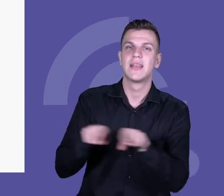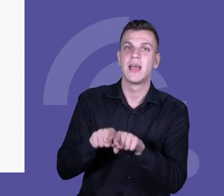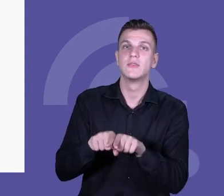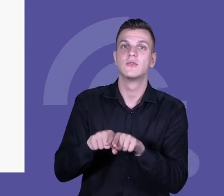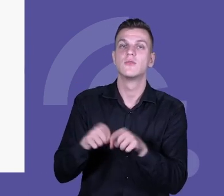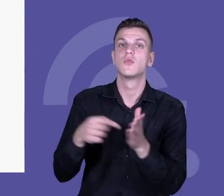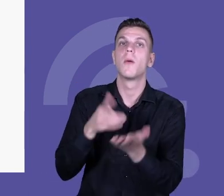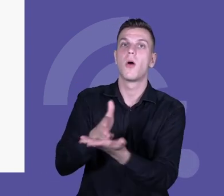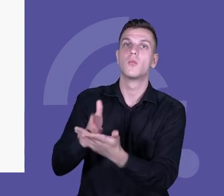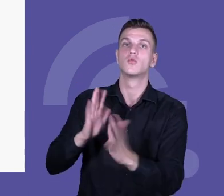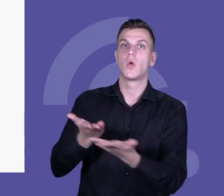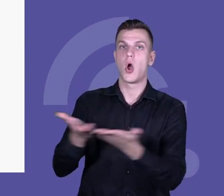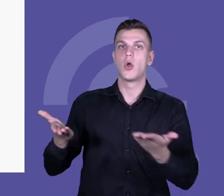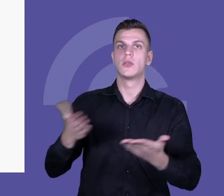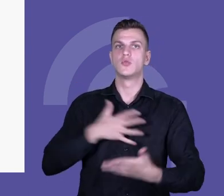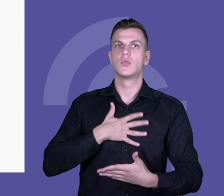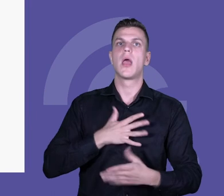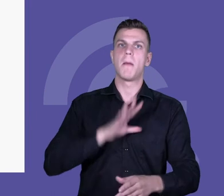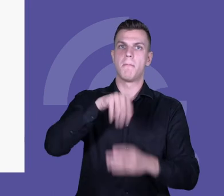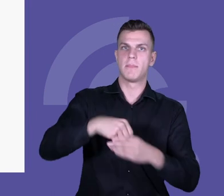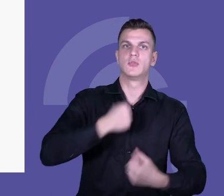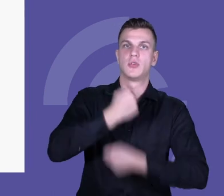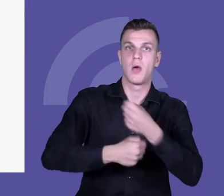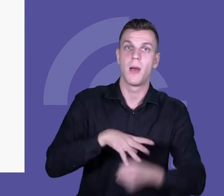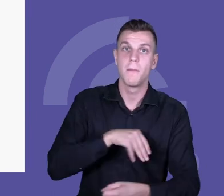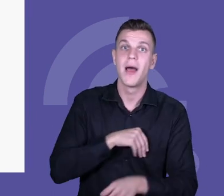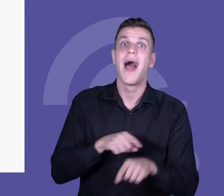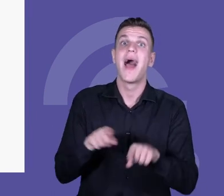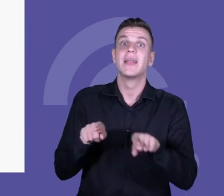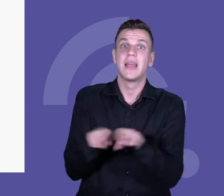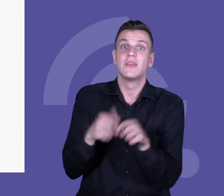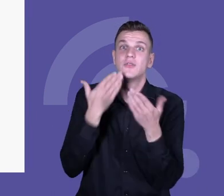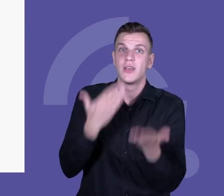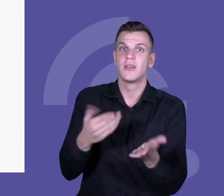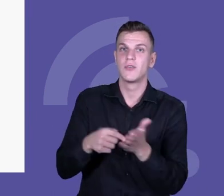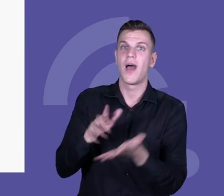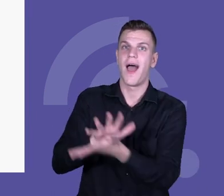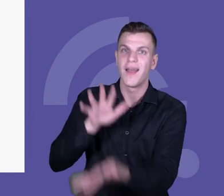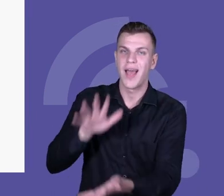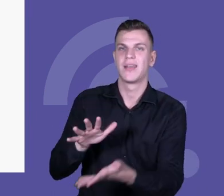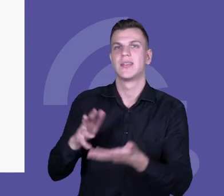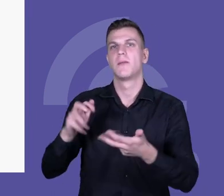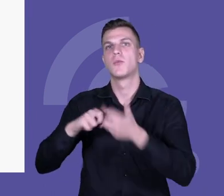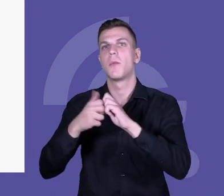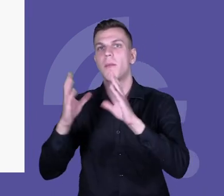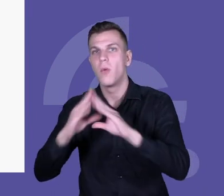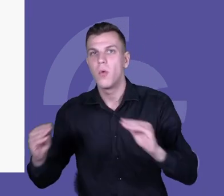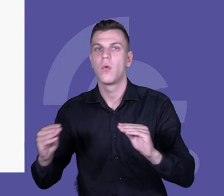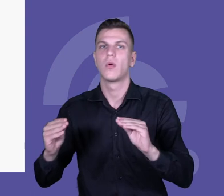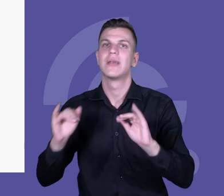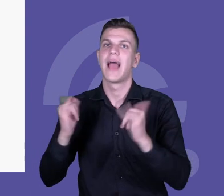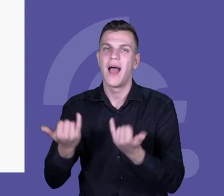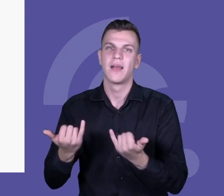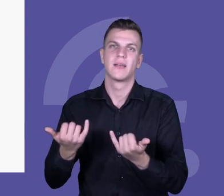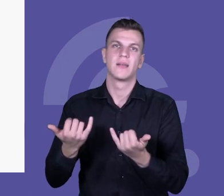sprawstwa, ale też jest taką kuźnią kompetencji współpracy, rozwiązywania problemów i to nawet z własnego